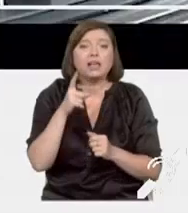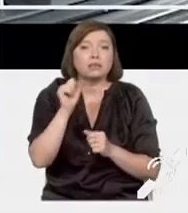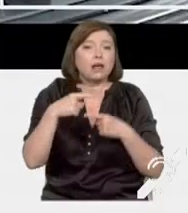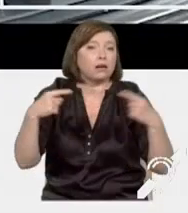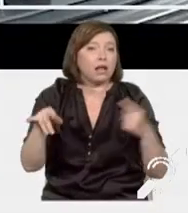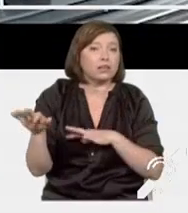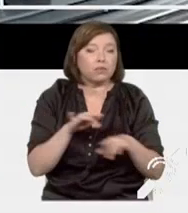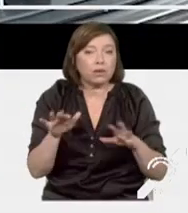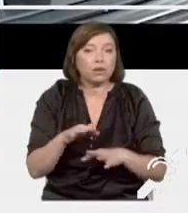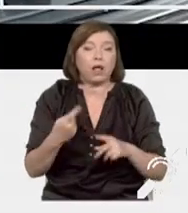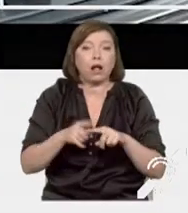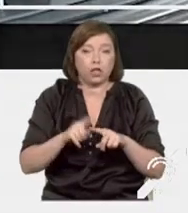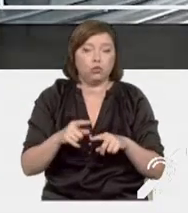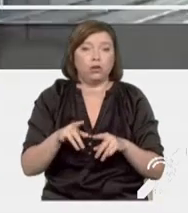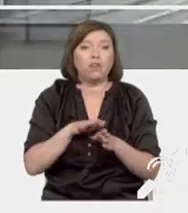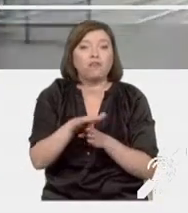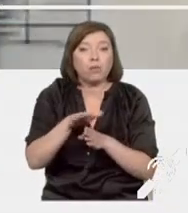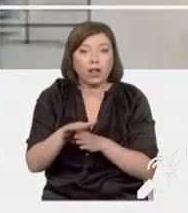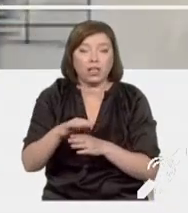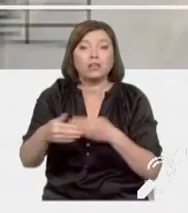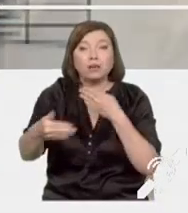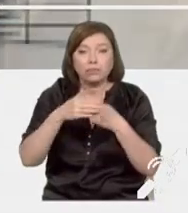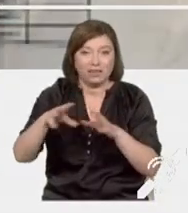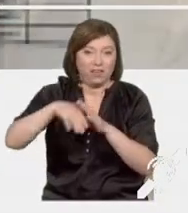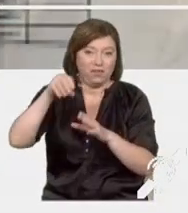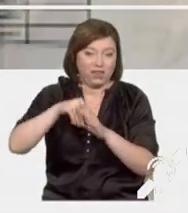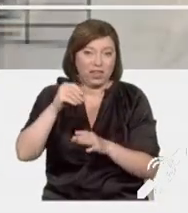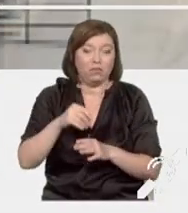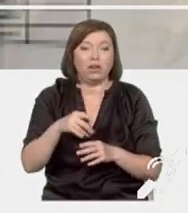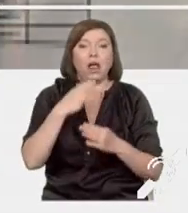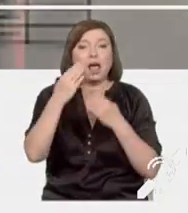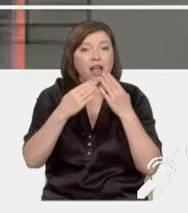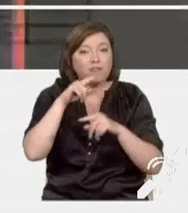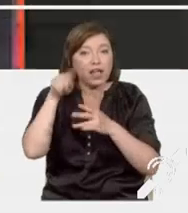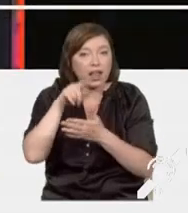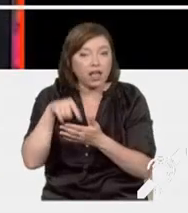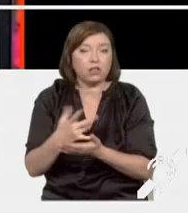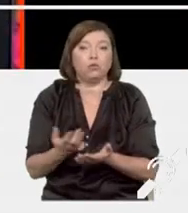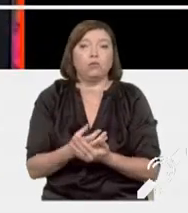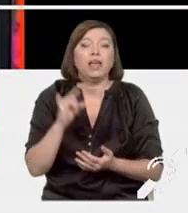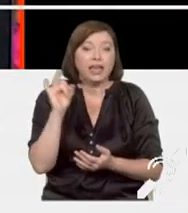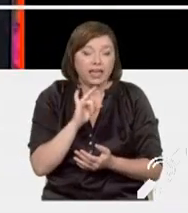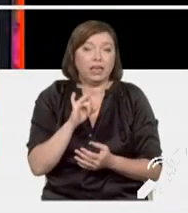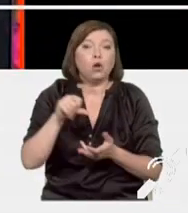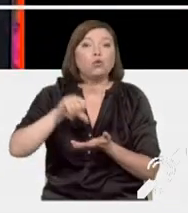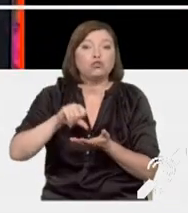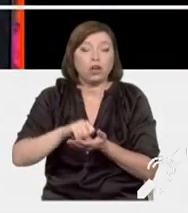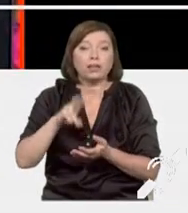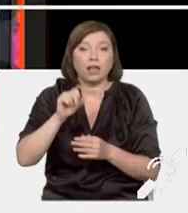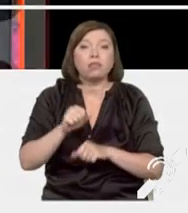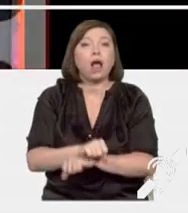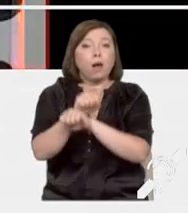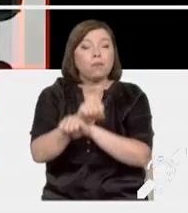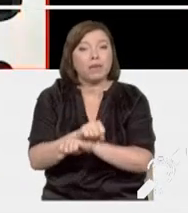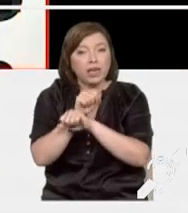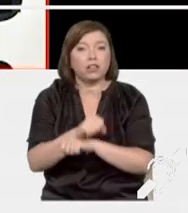diferite activități prestate în contextul viitoarelor alegeri prezidențiale, referendumului constituțional, precum și participarea la